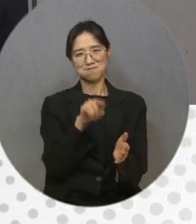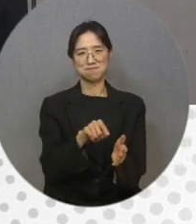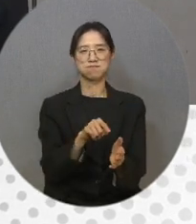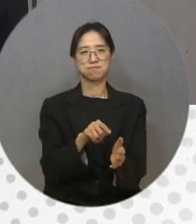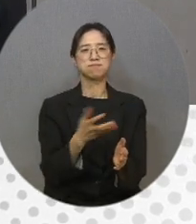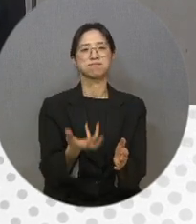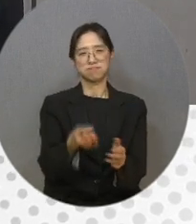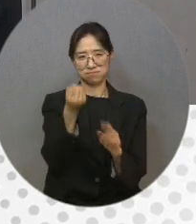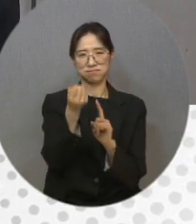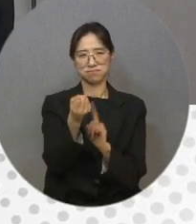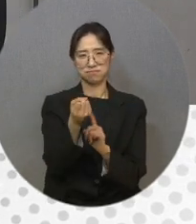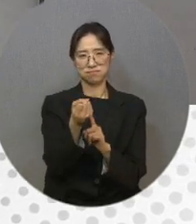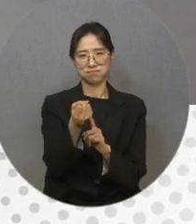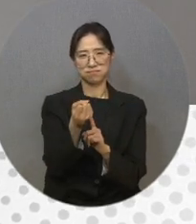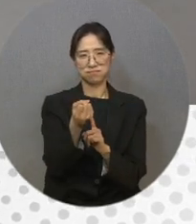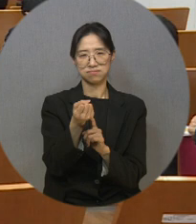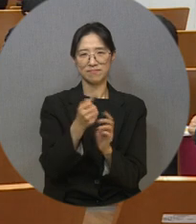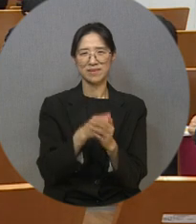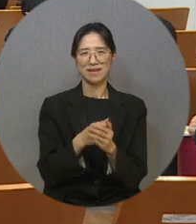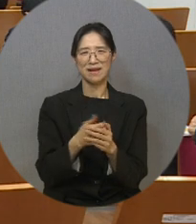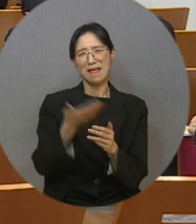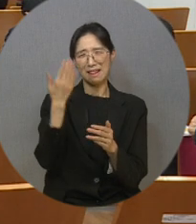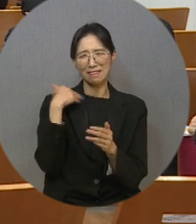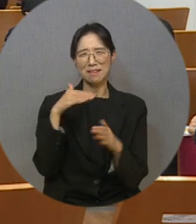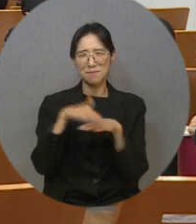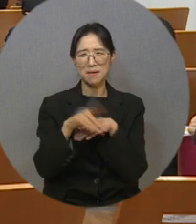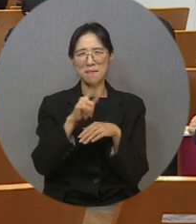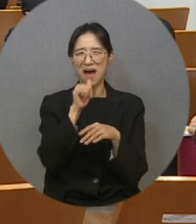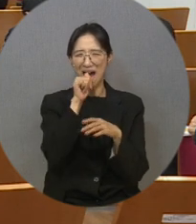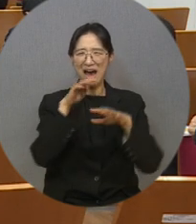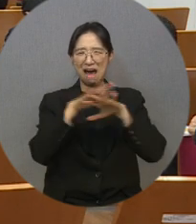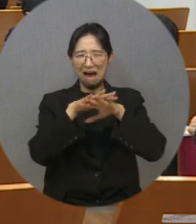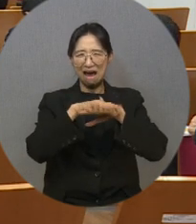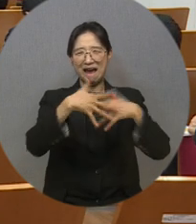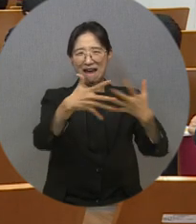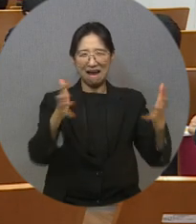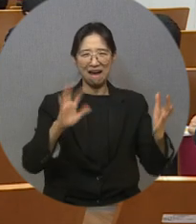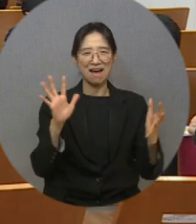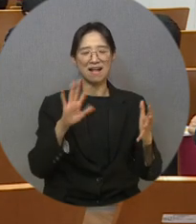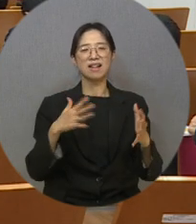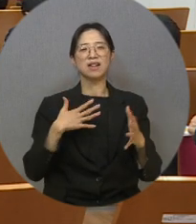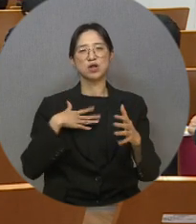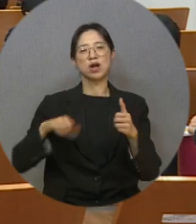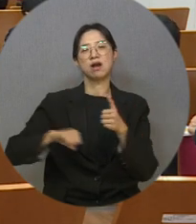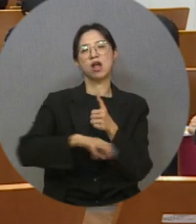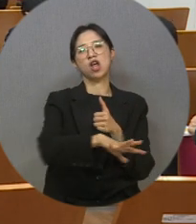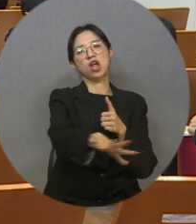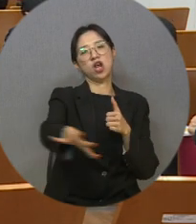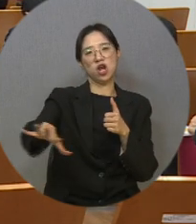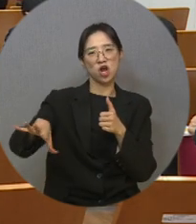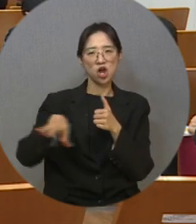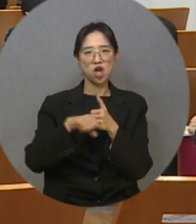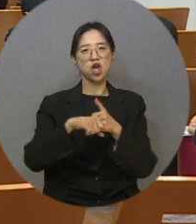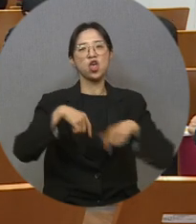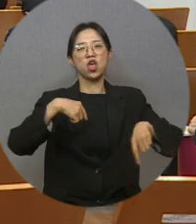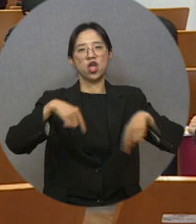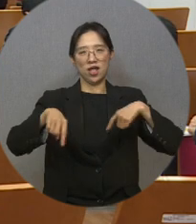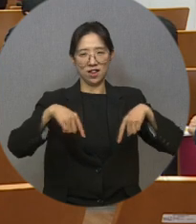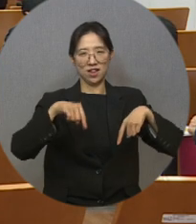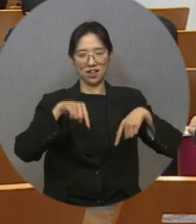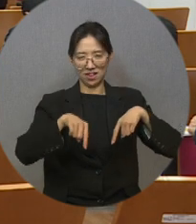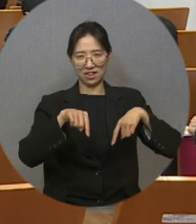영토인 이게 이제 직접 지금처럼 뭐 철조망 쳐놓고 이런 게 아니고 영향권 안에 들어가는 그런